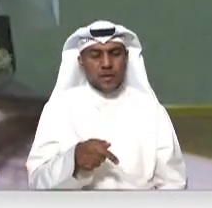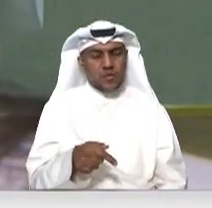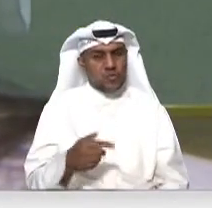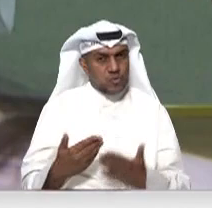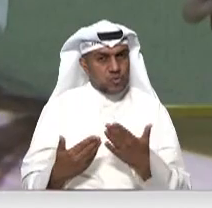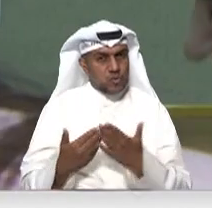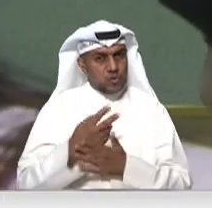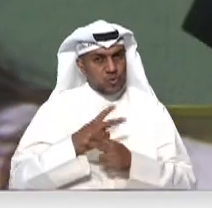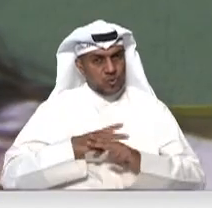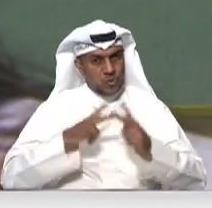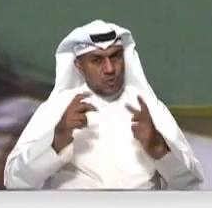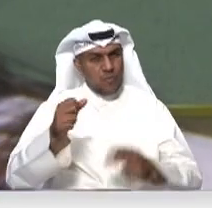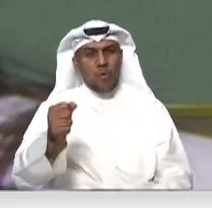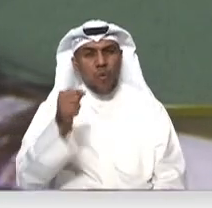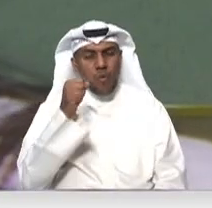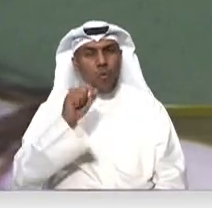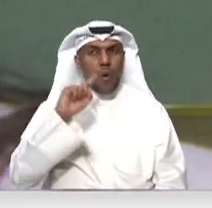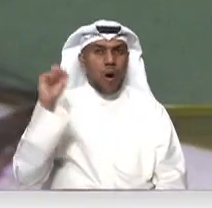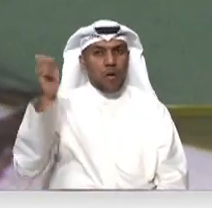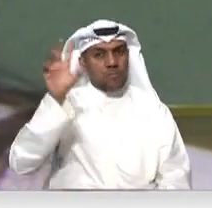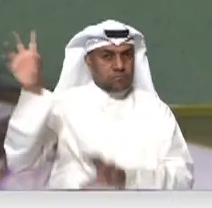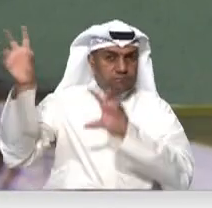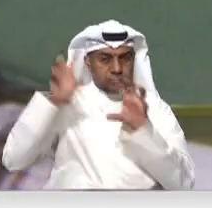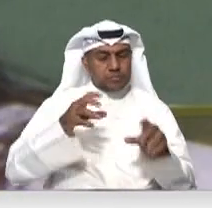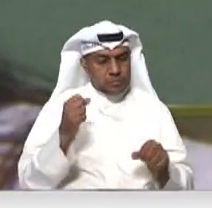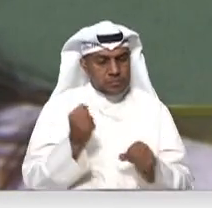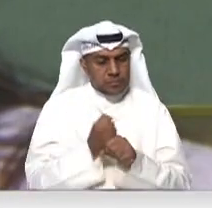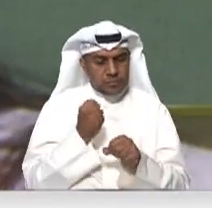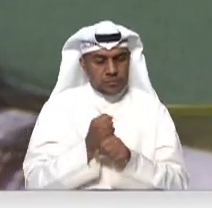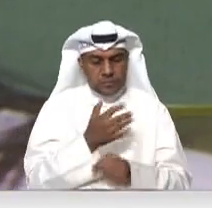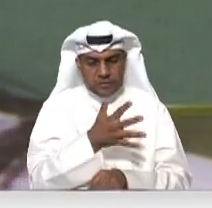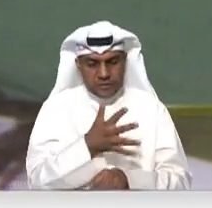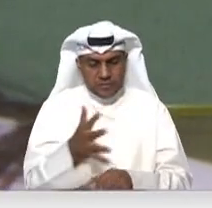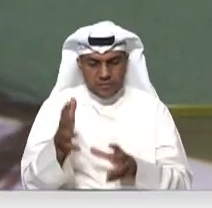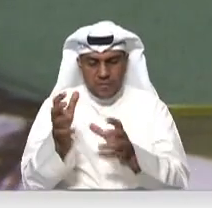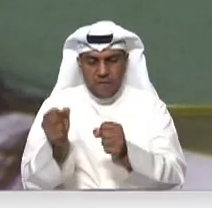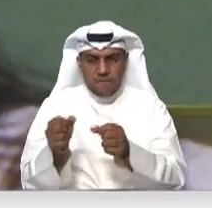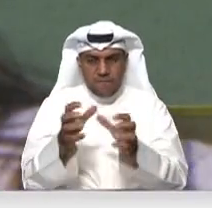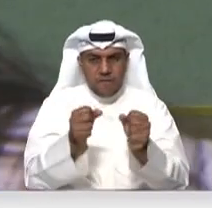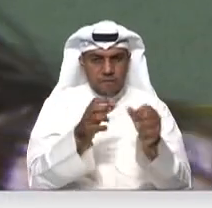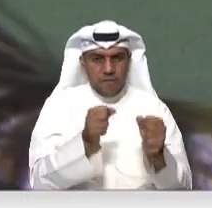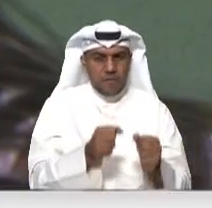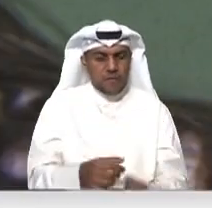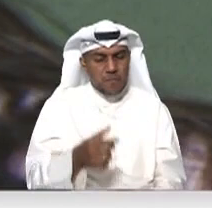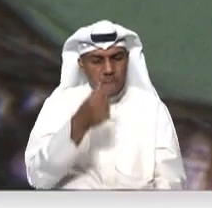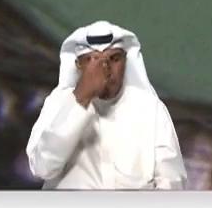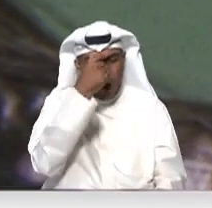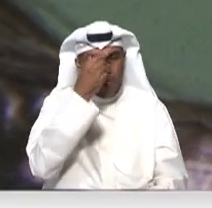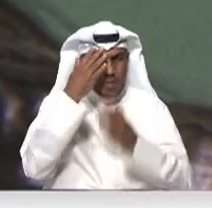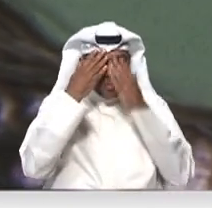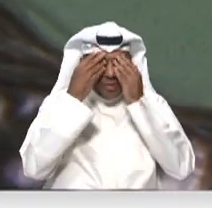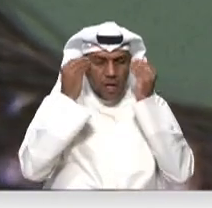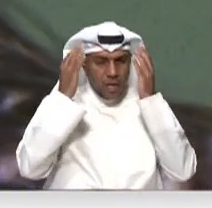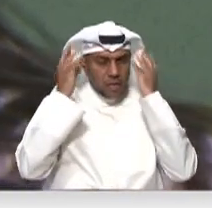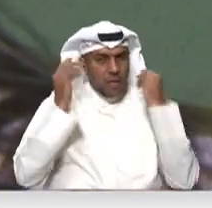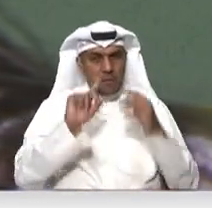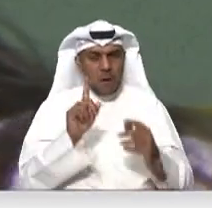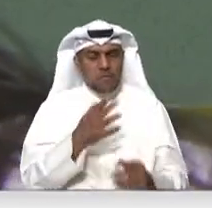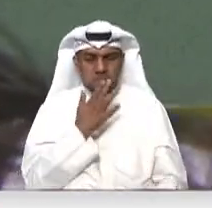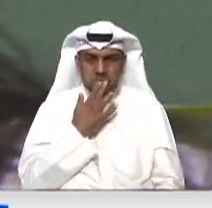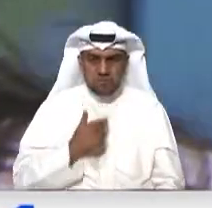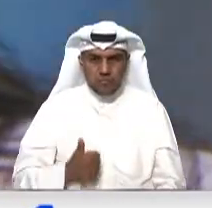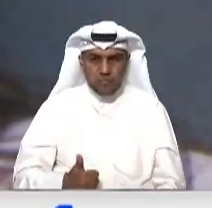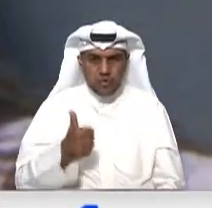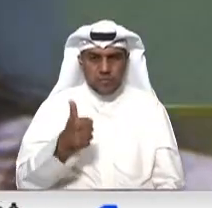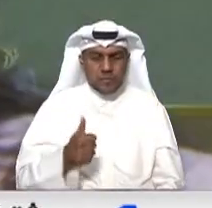جدا يحمي الطفل من اثار الجانبيه تبعت الكيماوي اللي ياخذها الطفل وتدخل فيه الانتكاسات